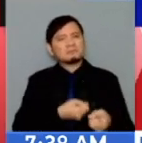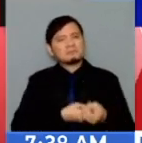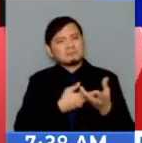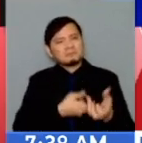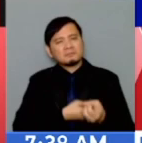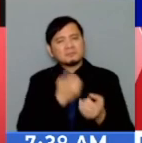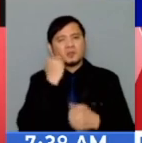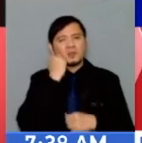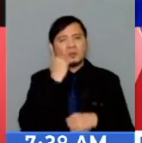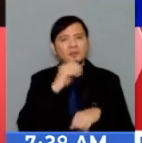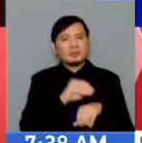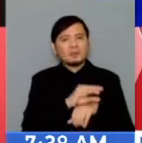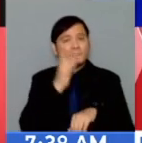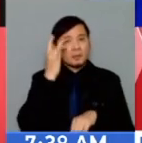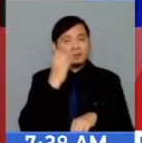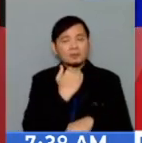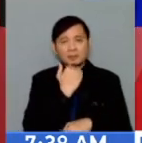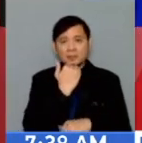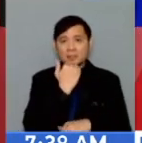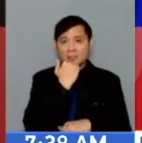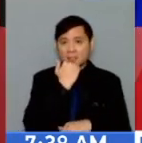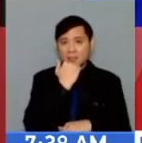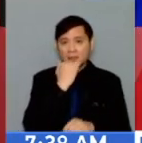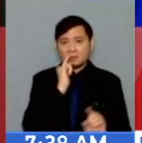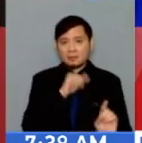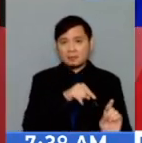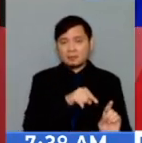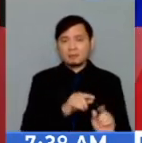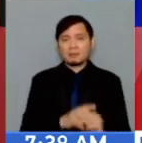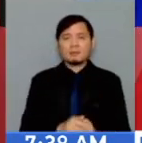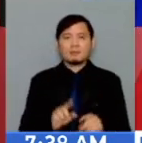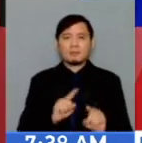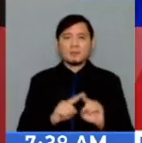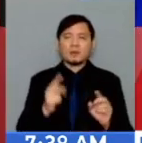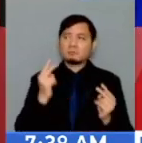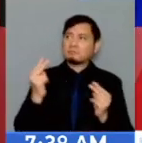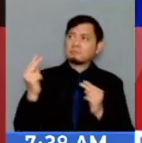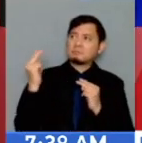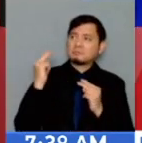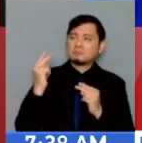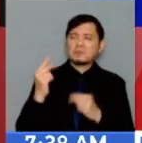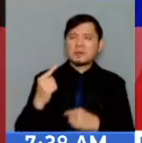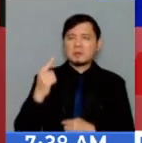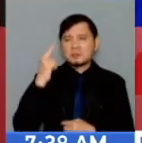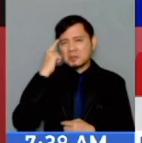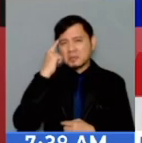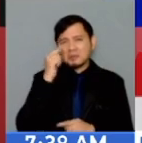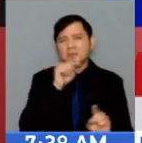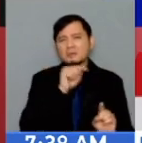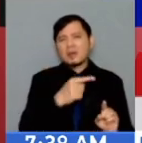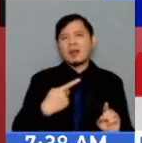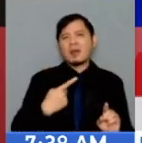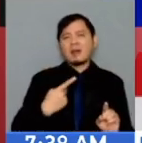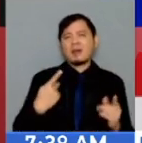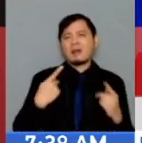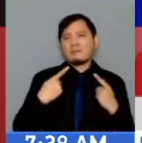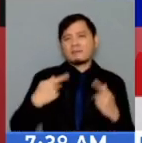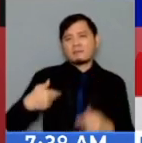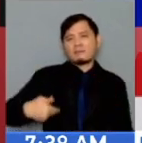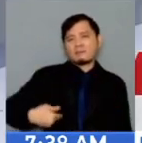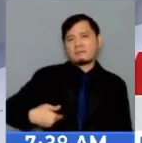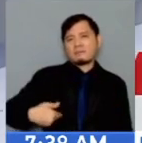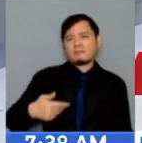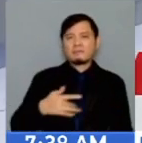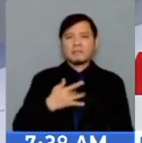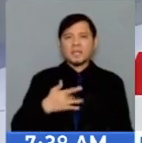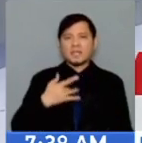siya. But looking back, siguro parang ano no, parang premonition 'yun. Yes, ma'am. Ma'am, was there